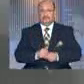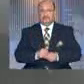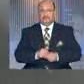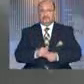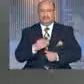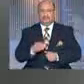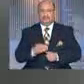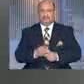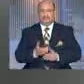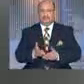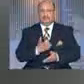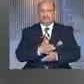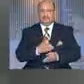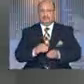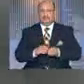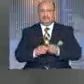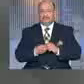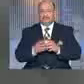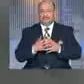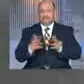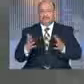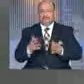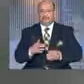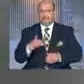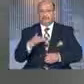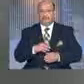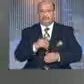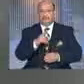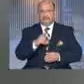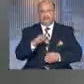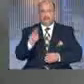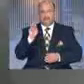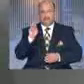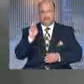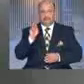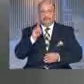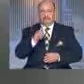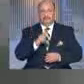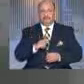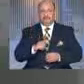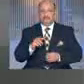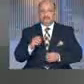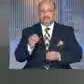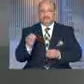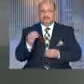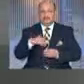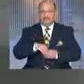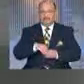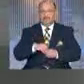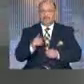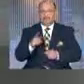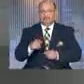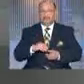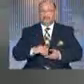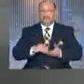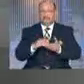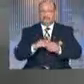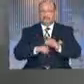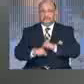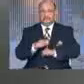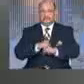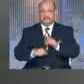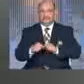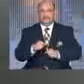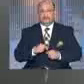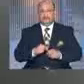للبلاد من ولا. ديما حملات نظافية ديما كل أحد كل مرة في بقعة، مرة في أولاد الهادف،